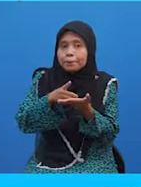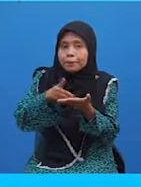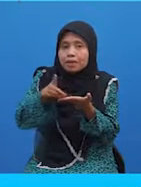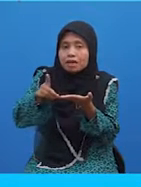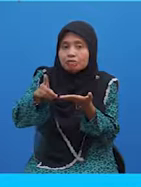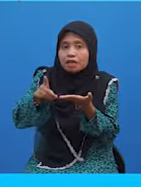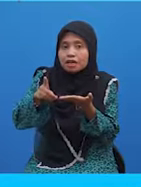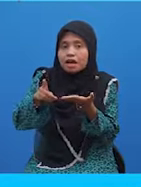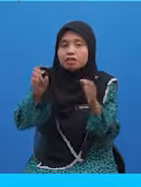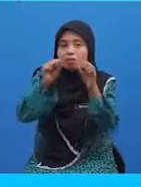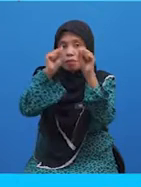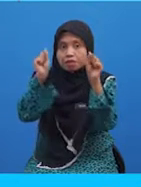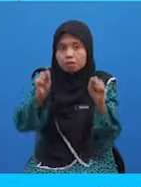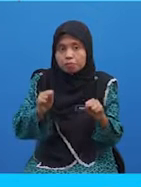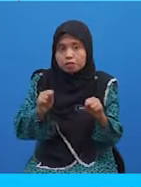pendaftaran